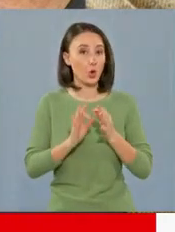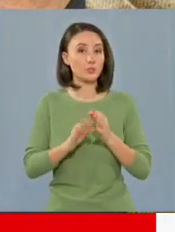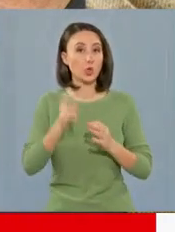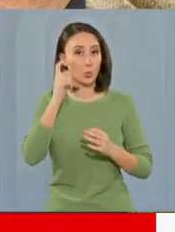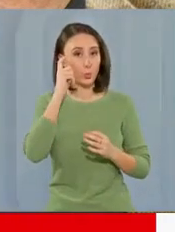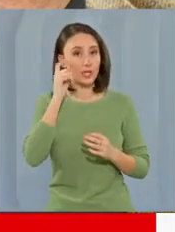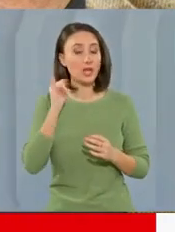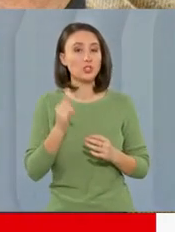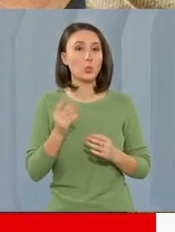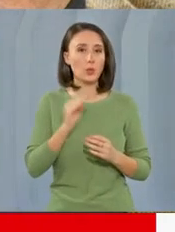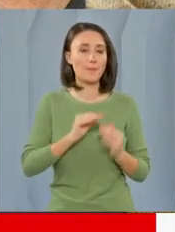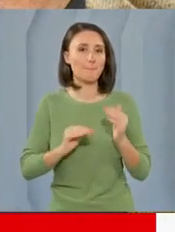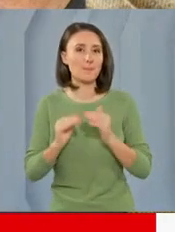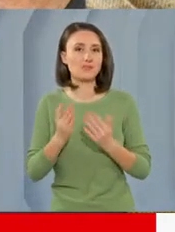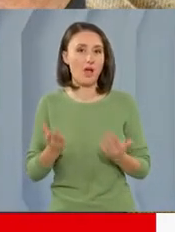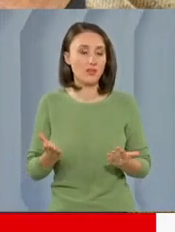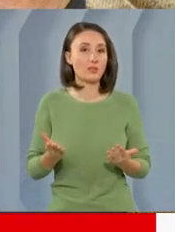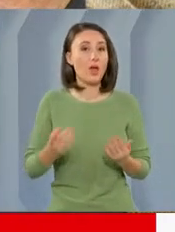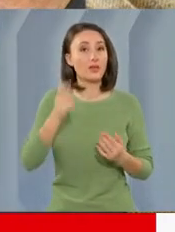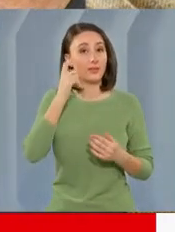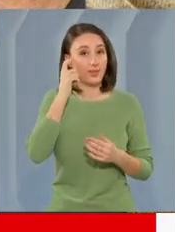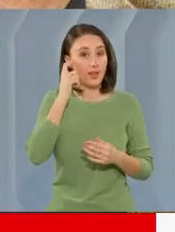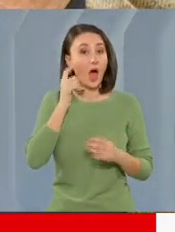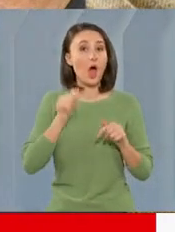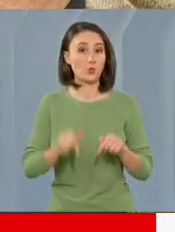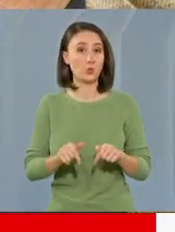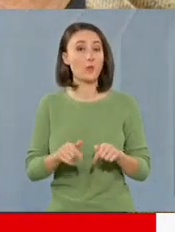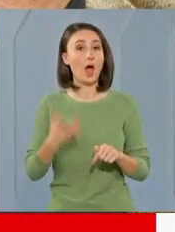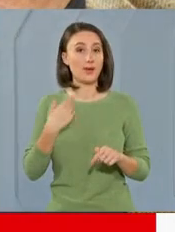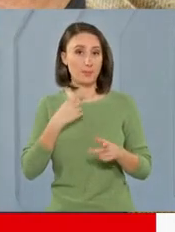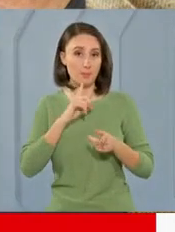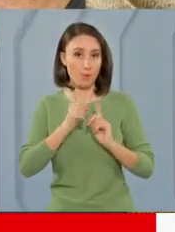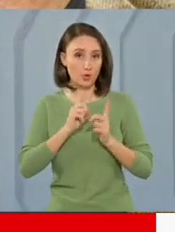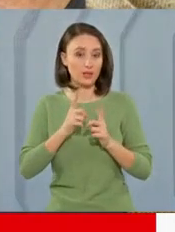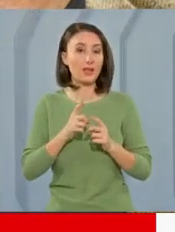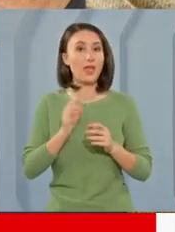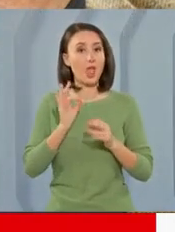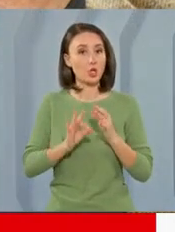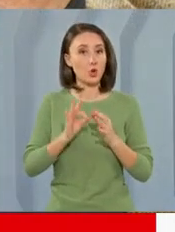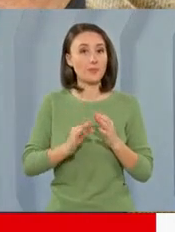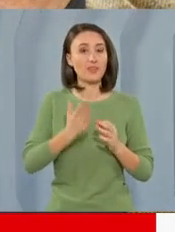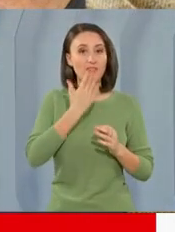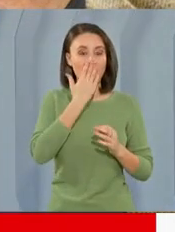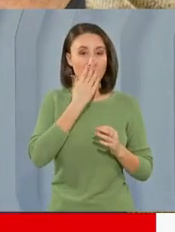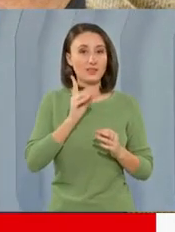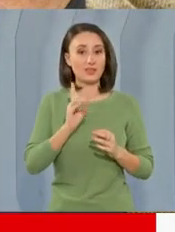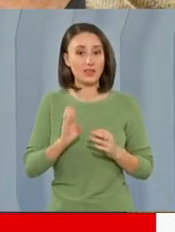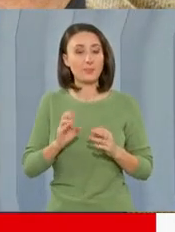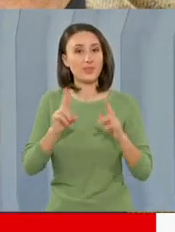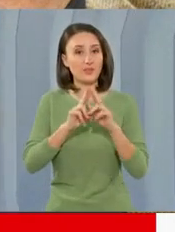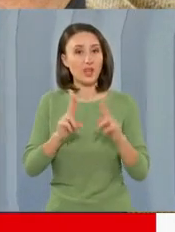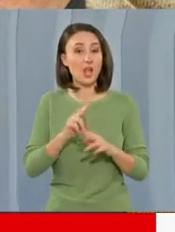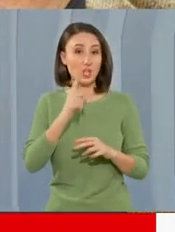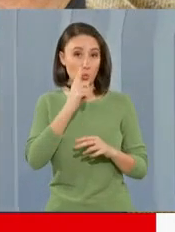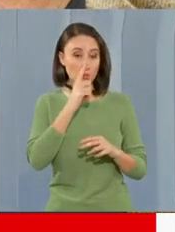China. Deci, una peste alta, China, în momentul de față, are o politică economică față de Federația